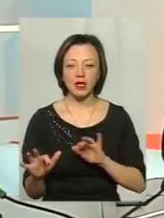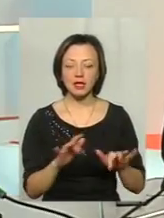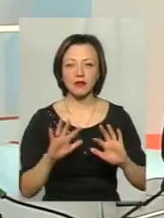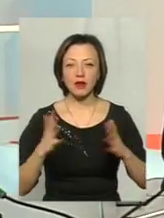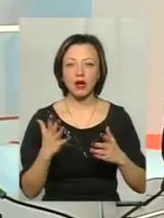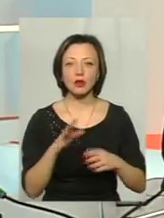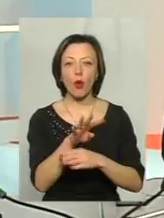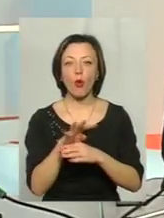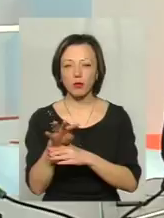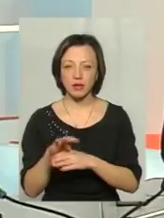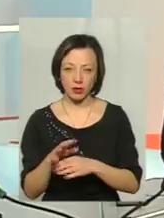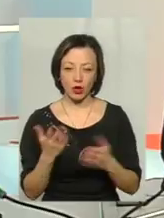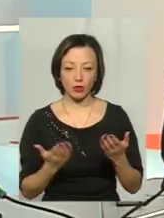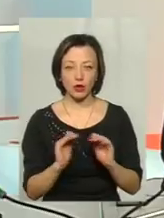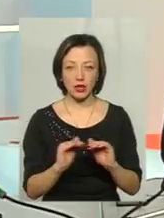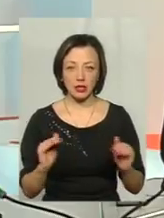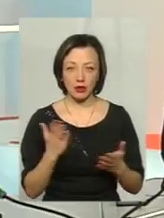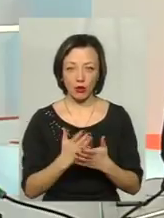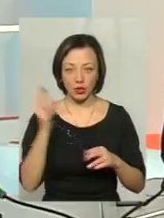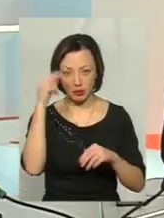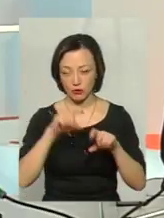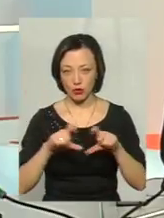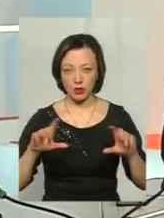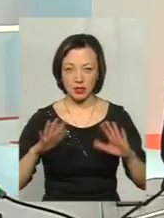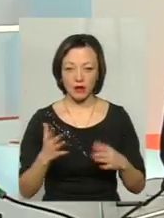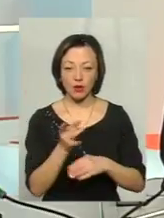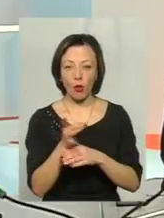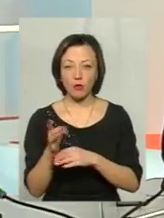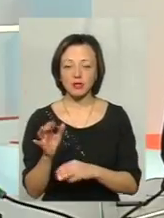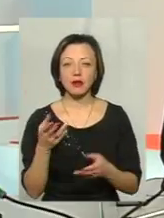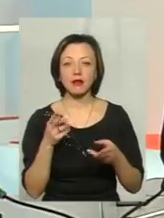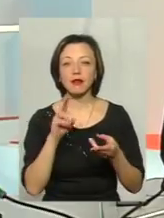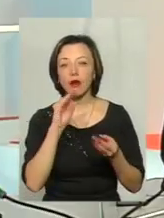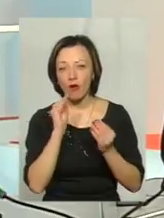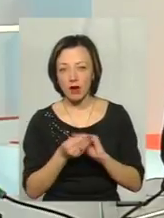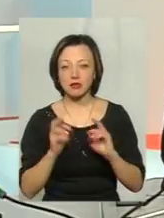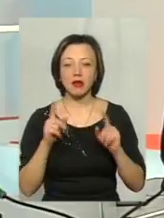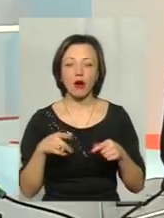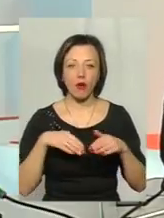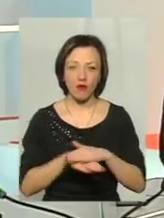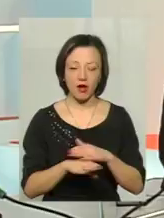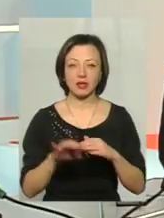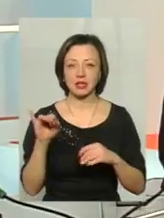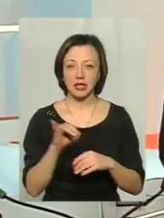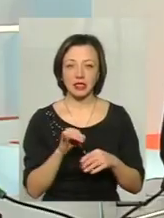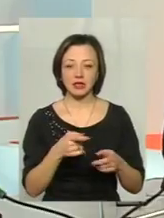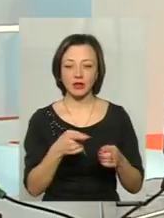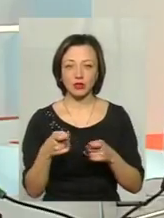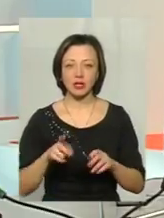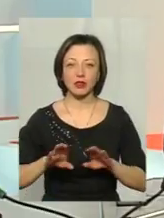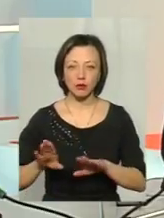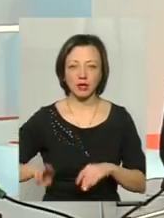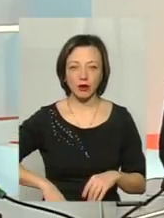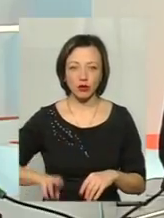разі обстрілу. Якщо діти знаходяться в школі і стався обстріл, де ховатись, як ховатись. Ми залучили туди і заступників директорів,